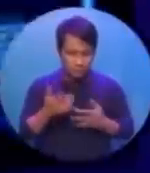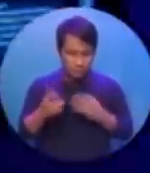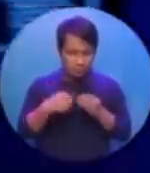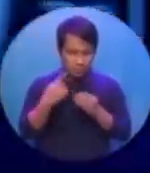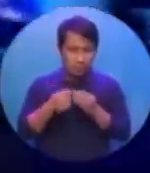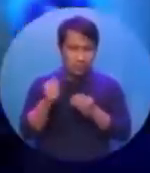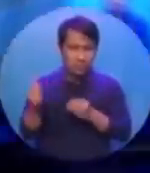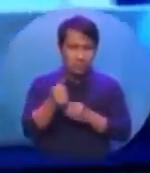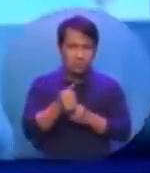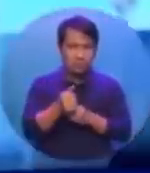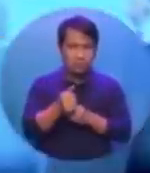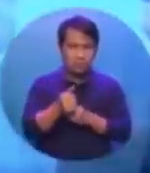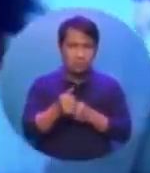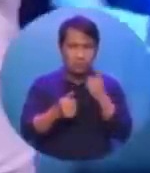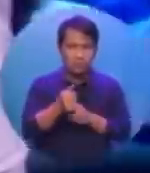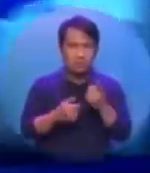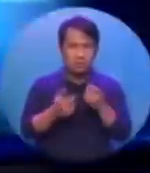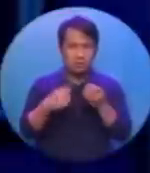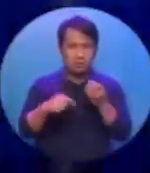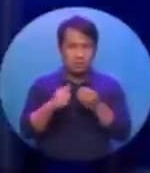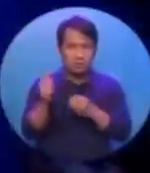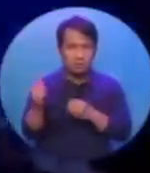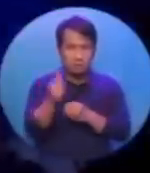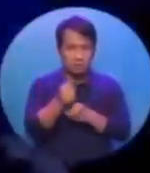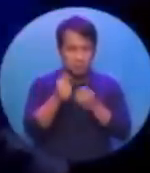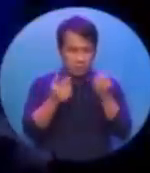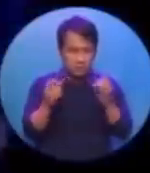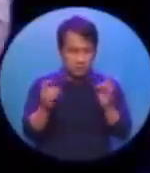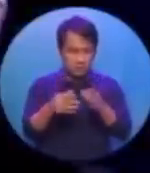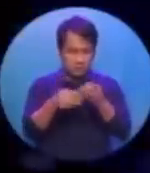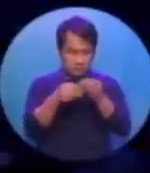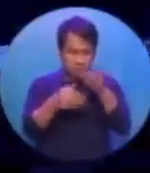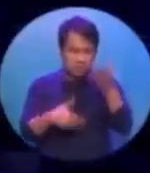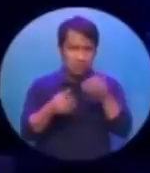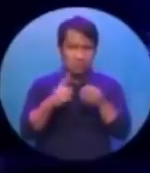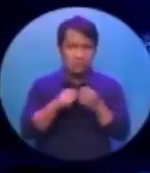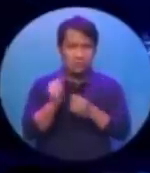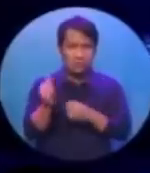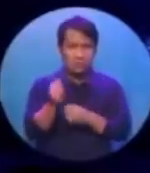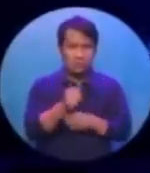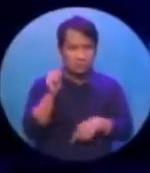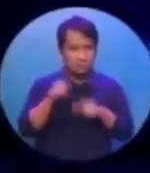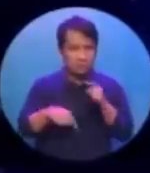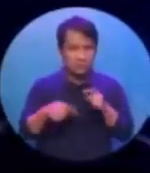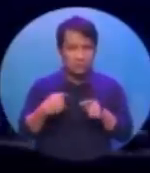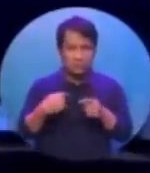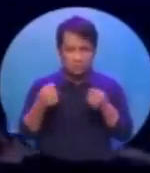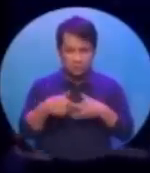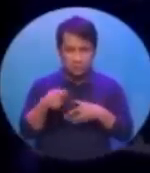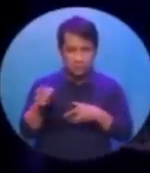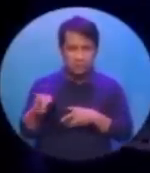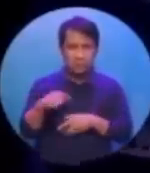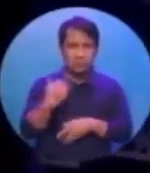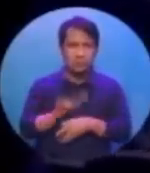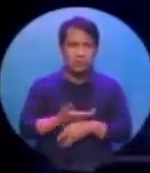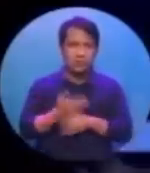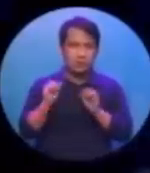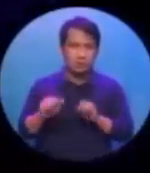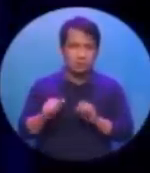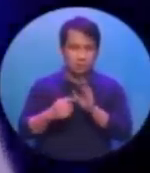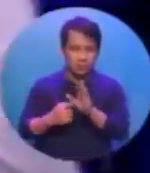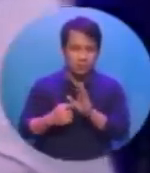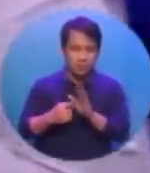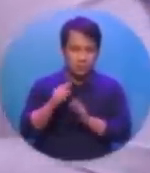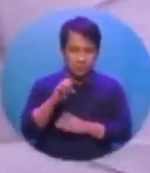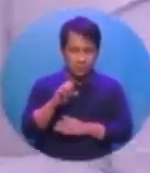yung sabi nila, Idol Rafi. At yung iba kami, nakita tayo, nadaanan tayo mga comment dito na kung ngayon nga yung mga aso, hindi na nga rin tinatali, bata pa kaya. Eto naman,